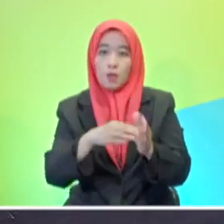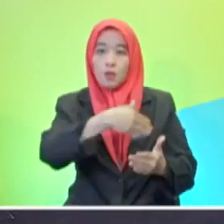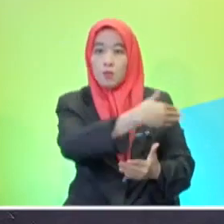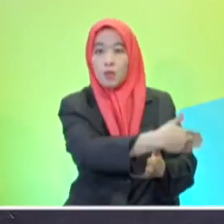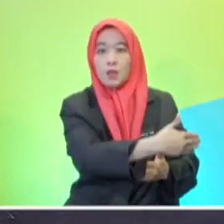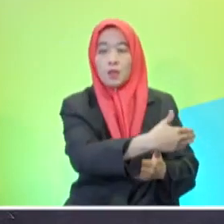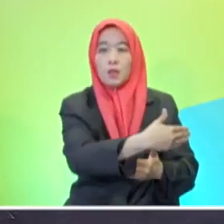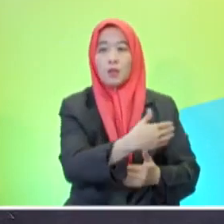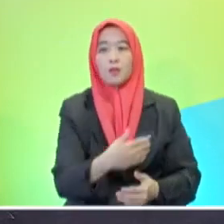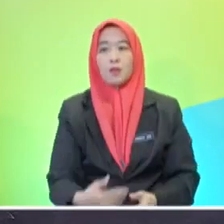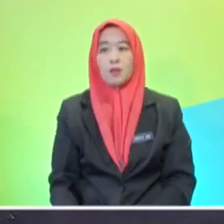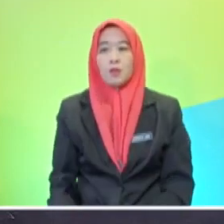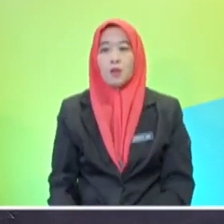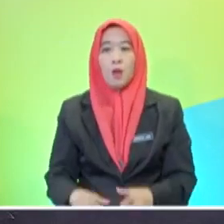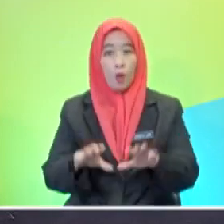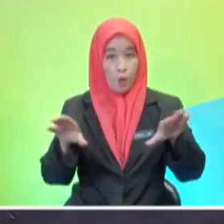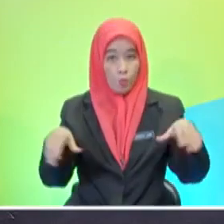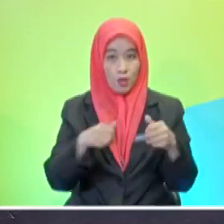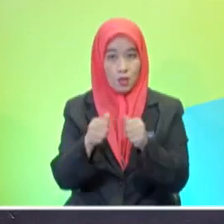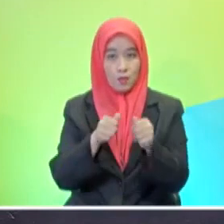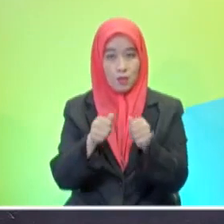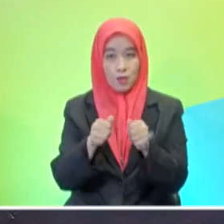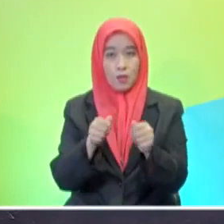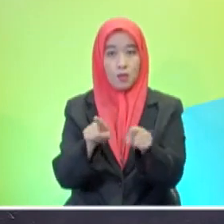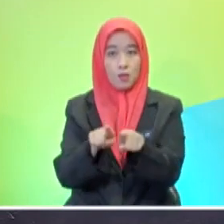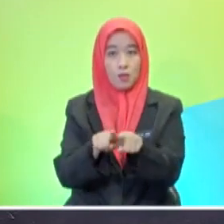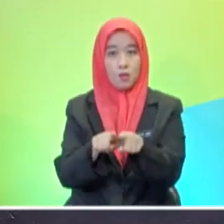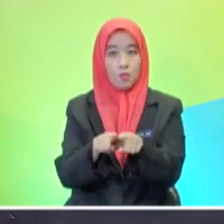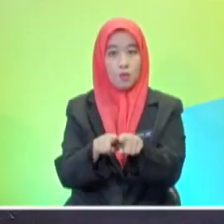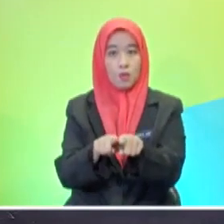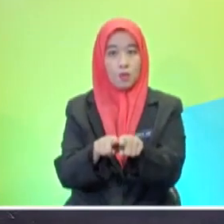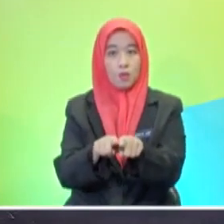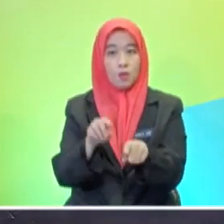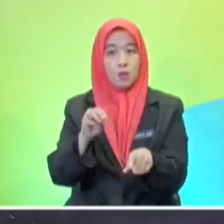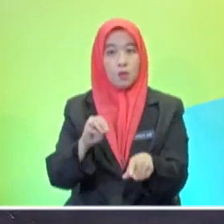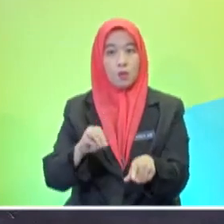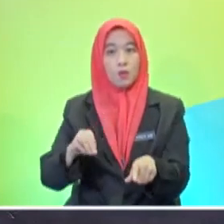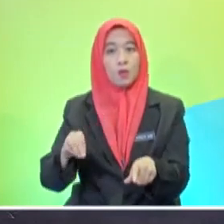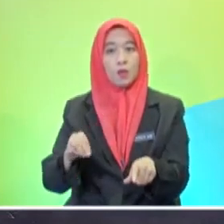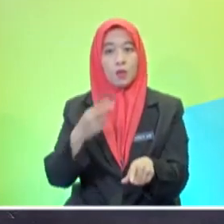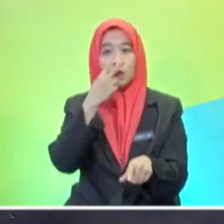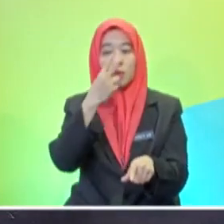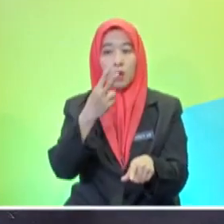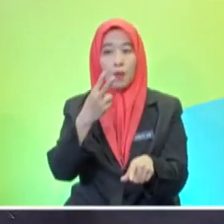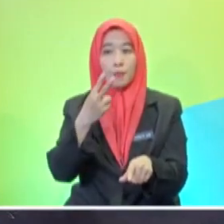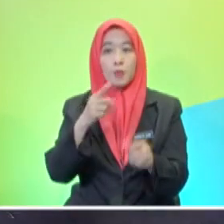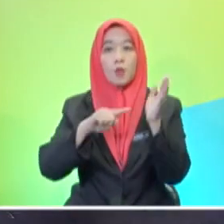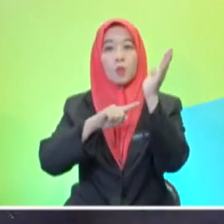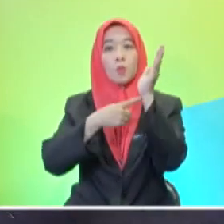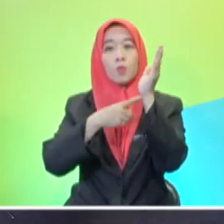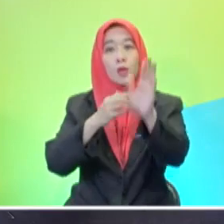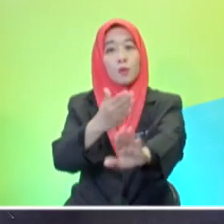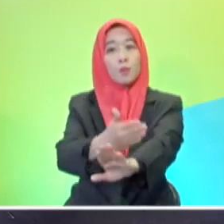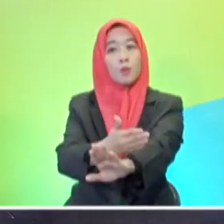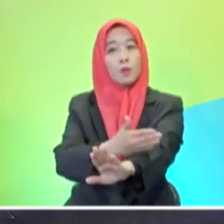Jom kita buat aktiviti ini bersama ya rakan-rakan yang sedang menonton. Okey, cikgu akan tengok ya. Okey, yang mula-mula sekali.